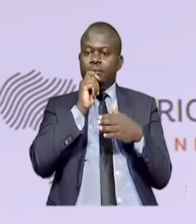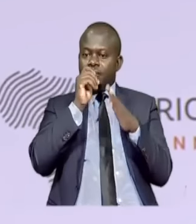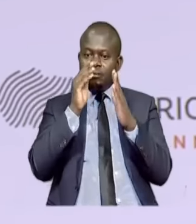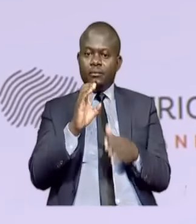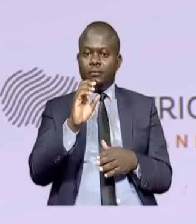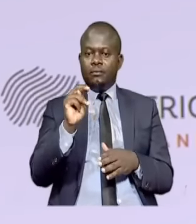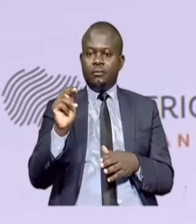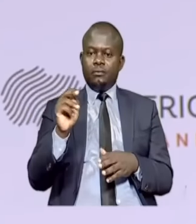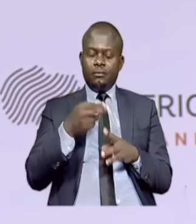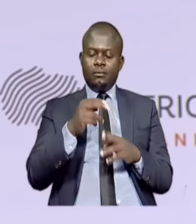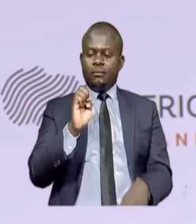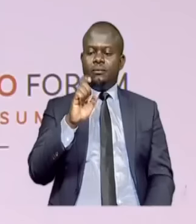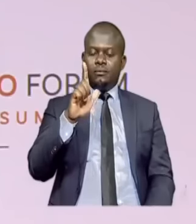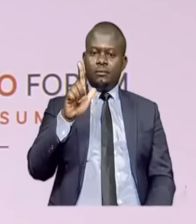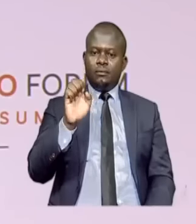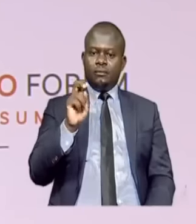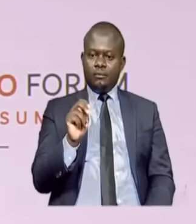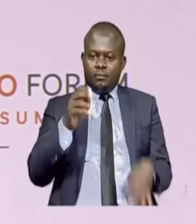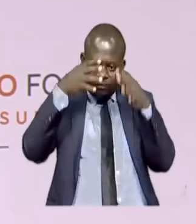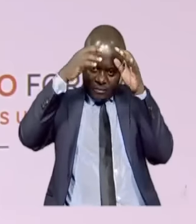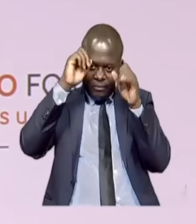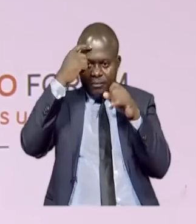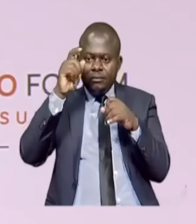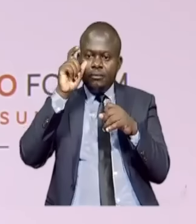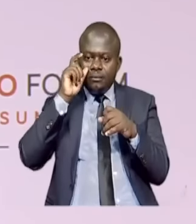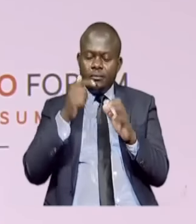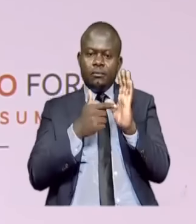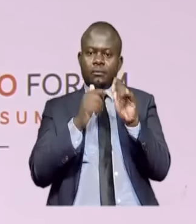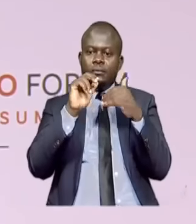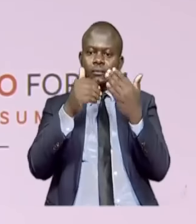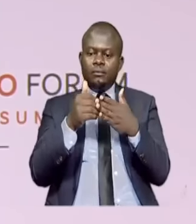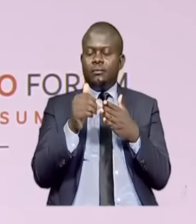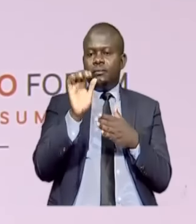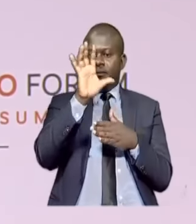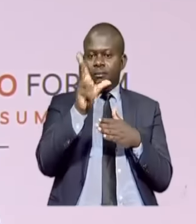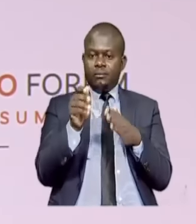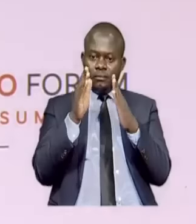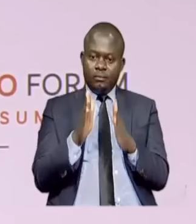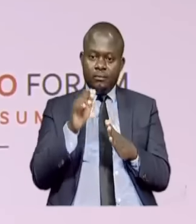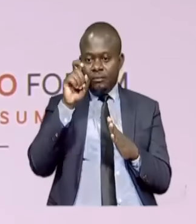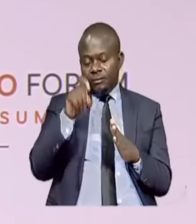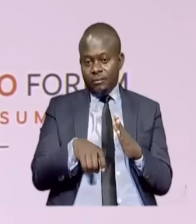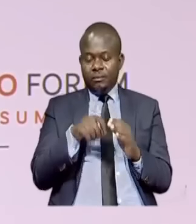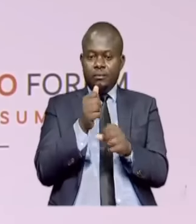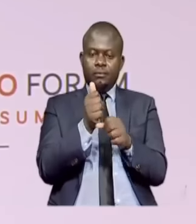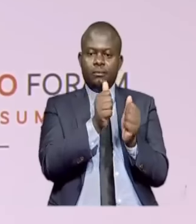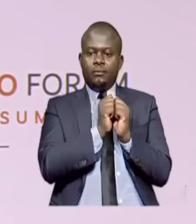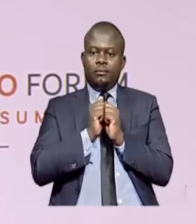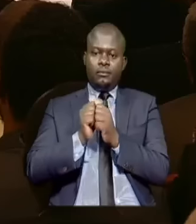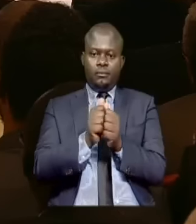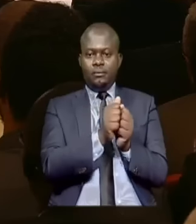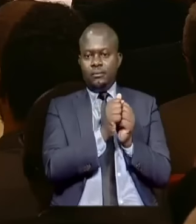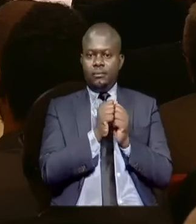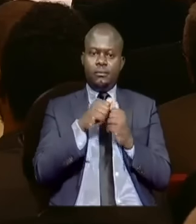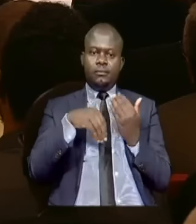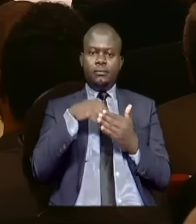wa CNN Ellen Jokos Perezida w'u Rwanda Paul Kagame yagaragaje ko abatuye umugabane wa Afurika bakwiye gutahiriza umugozi umwe mu rwego